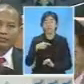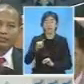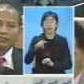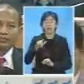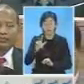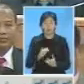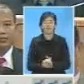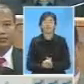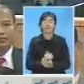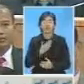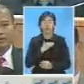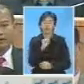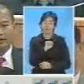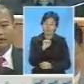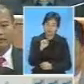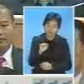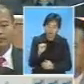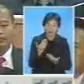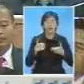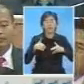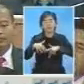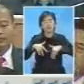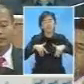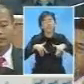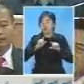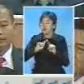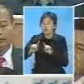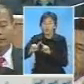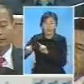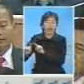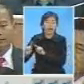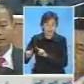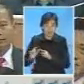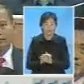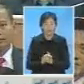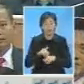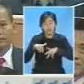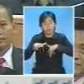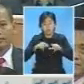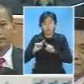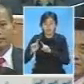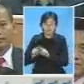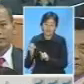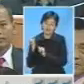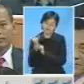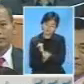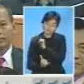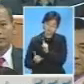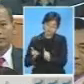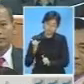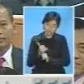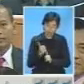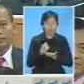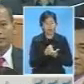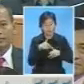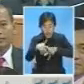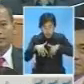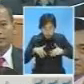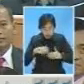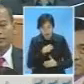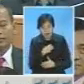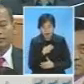ครับไม่ว่าจะเป็นสสหรือประชาชนทั่วไปนั้นนะครับก็มีจิตใจที่อยากจะมาช่วยเหลือพี่น้องประชาชน